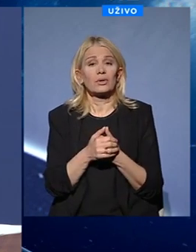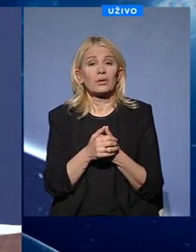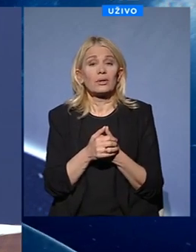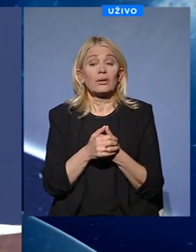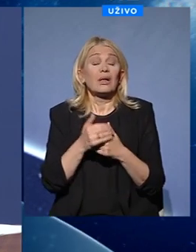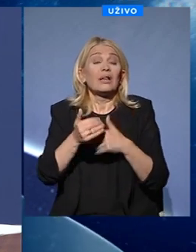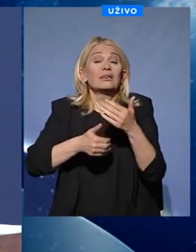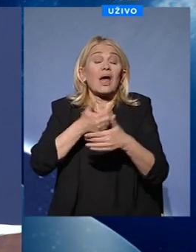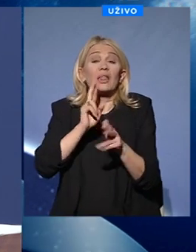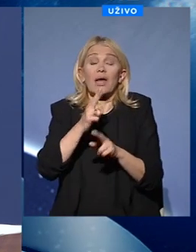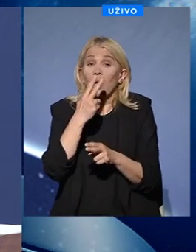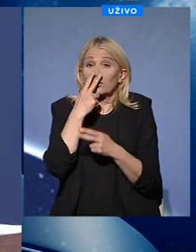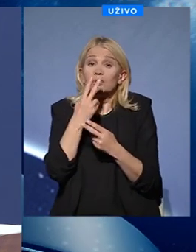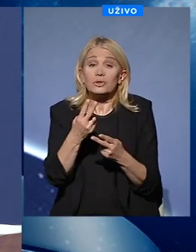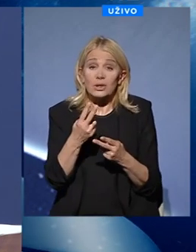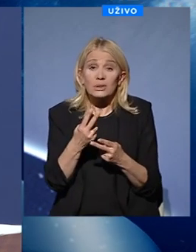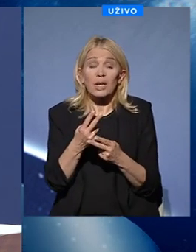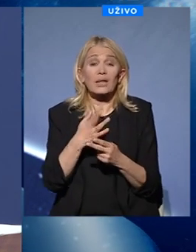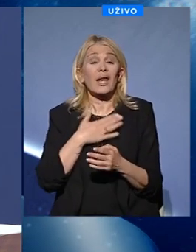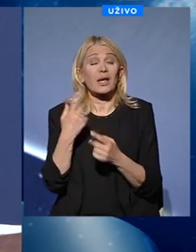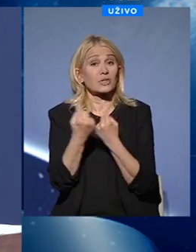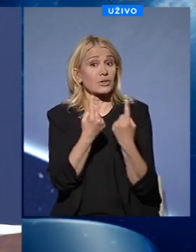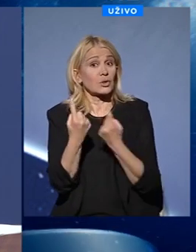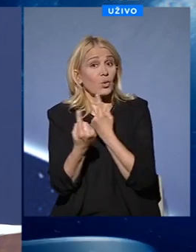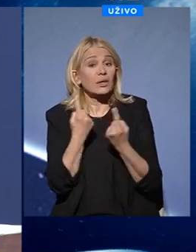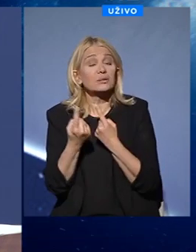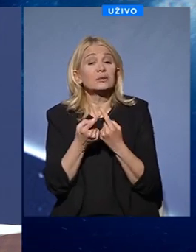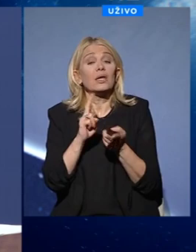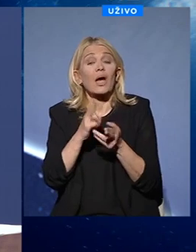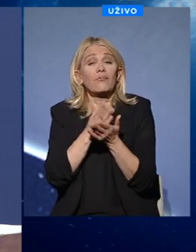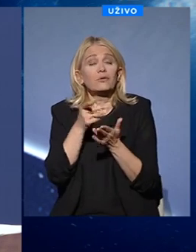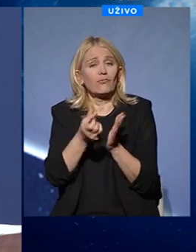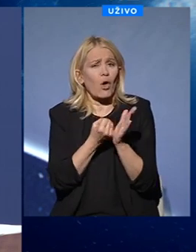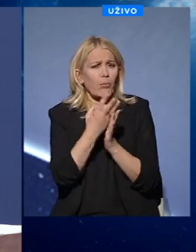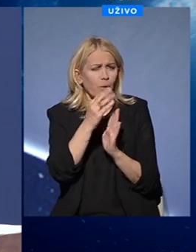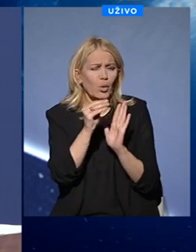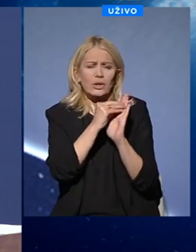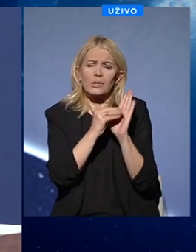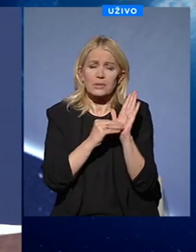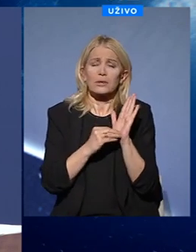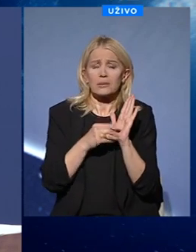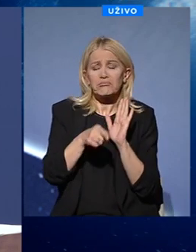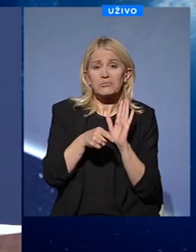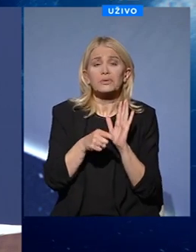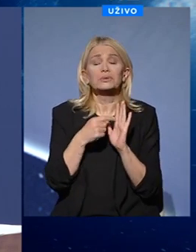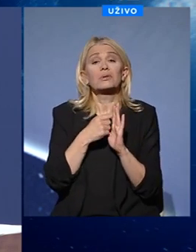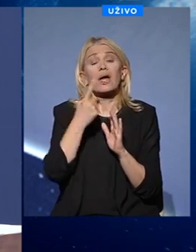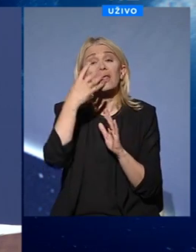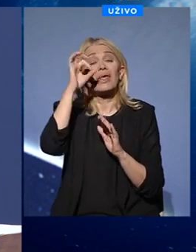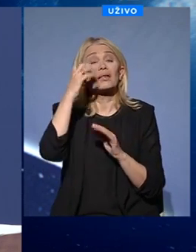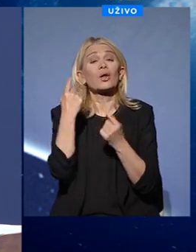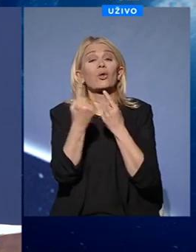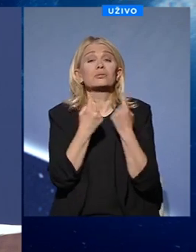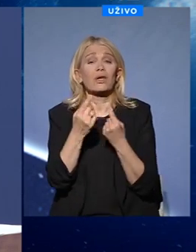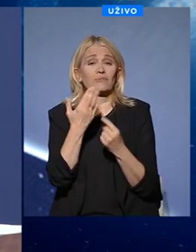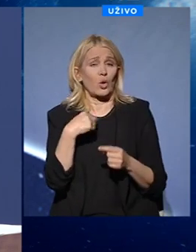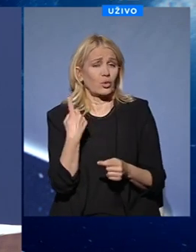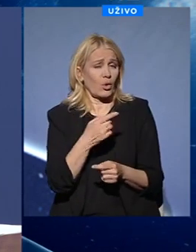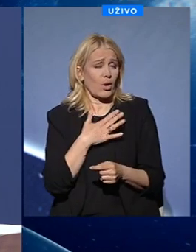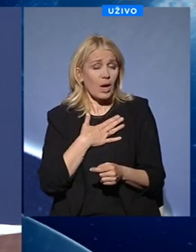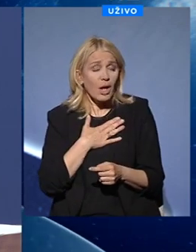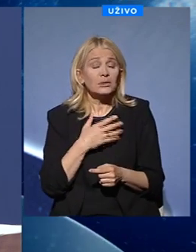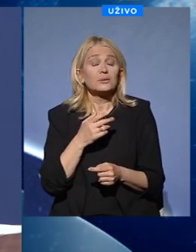dalje kako će izgledati naša situacija i kakve će biti ovi brojevi i statistika, jedino zavisi od nas, od